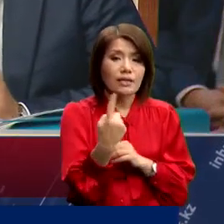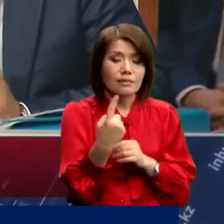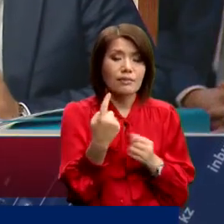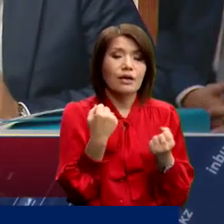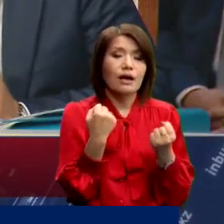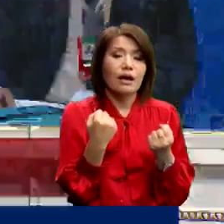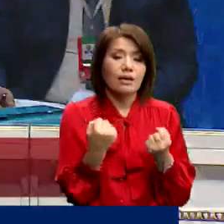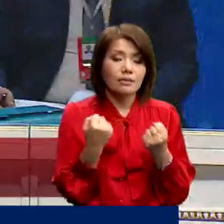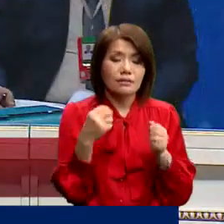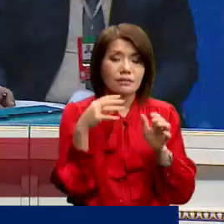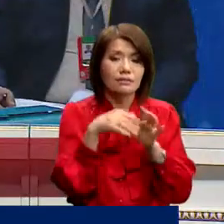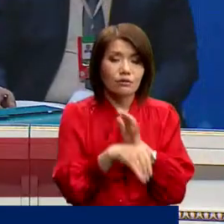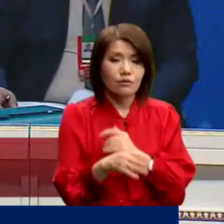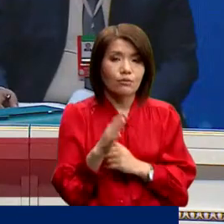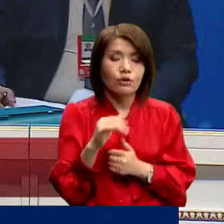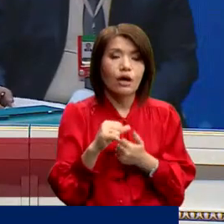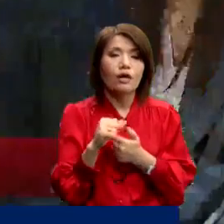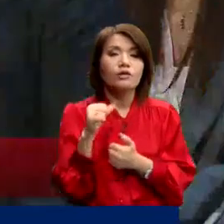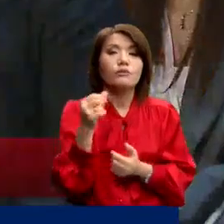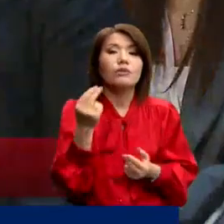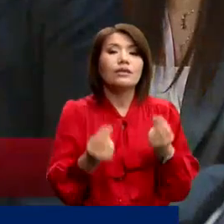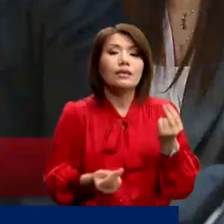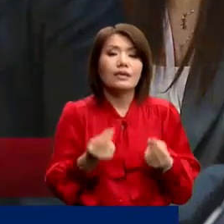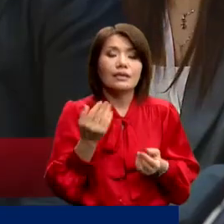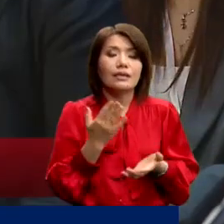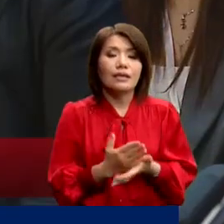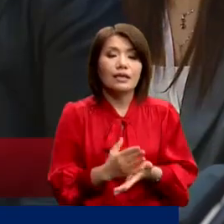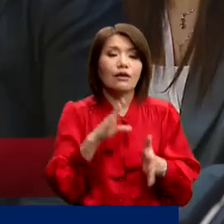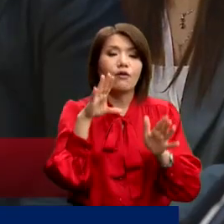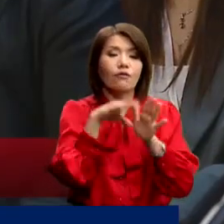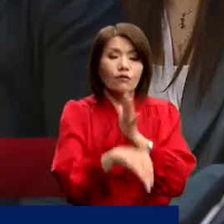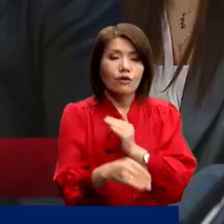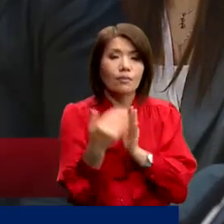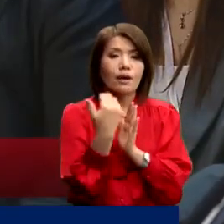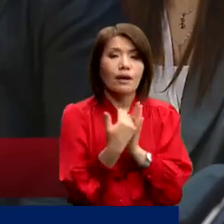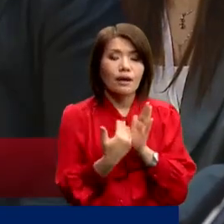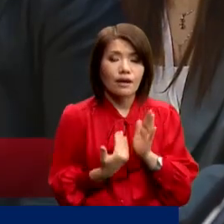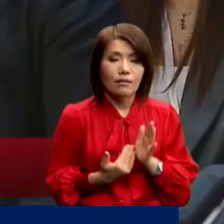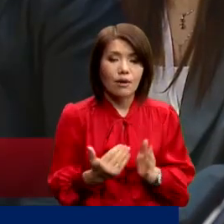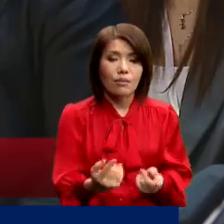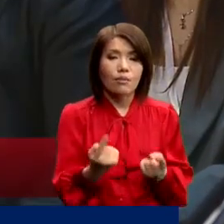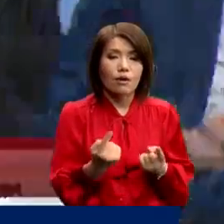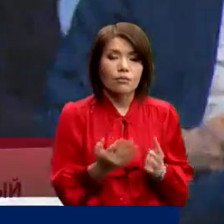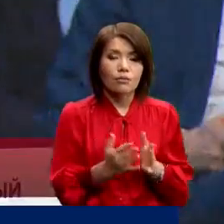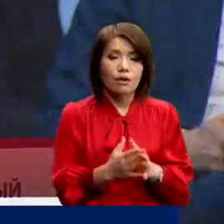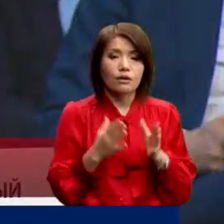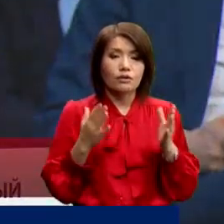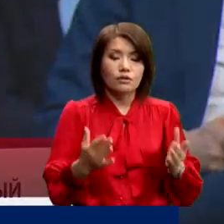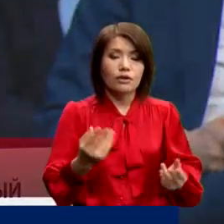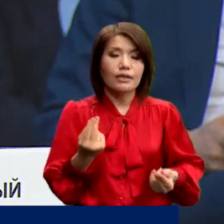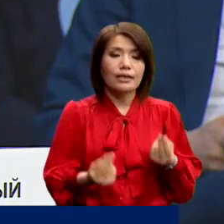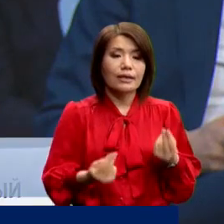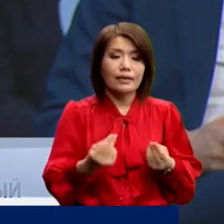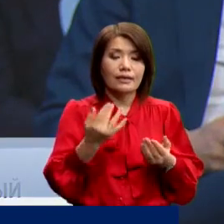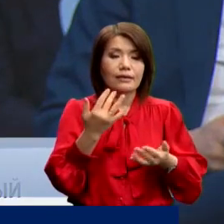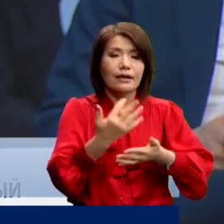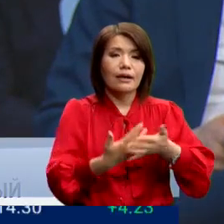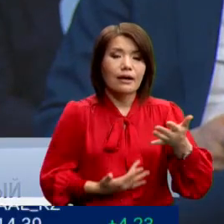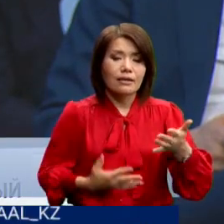спорта. Особенностью игр является включение в их программу большого количества игровых видов